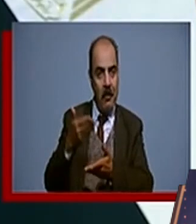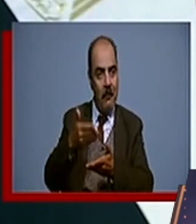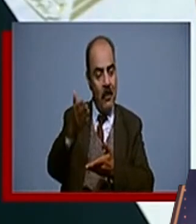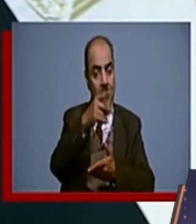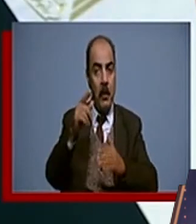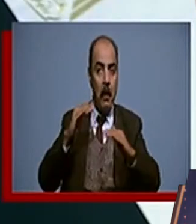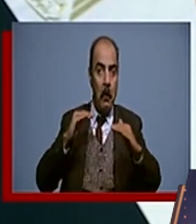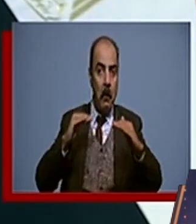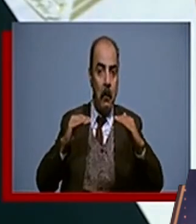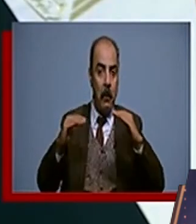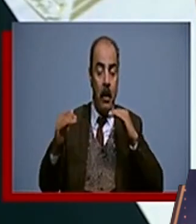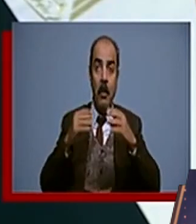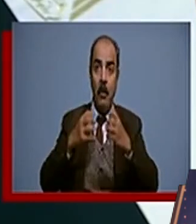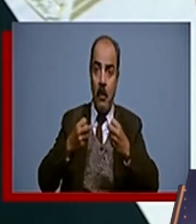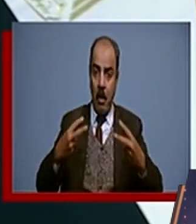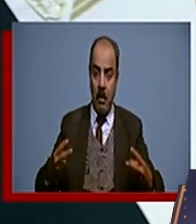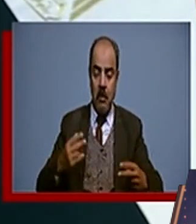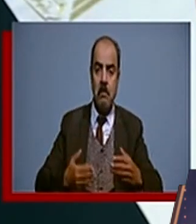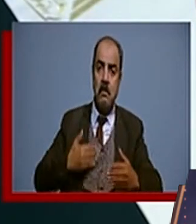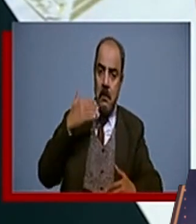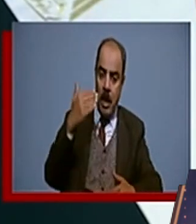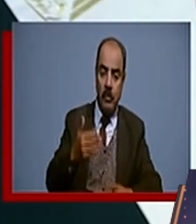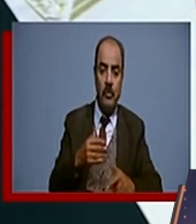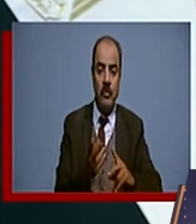الدول التي باستقرارها ستعمل على أن